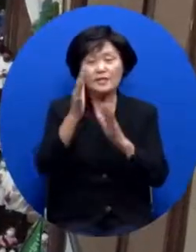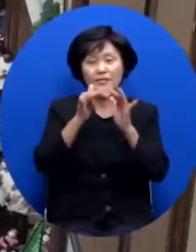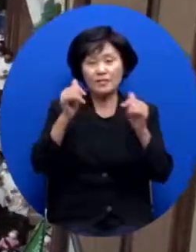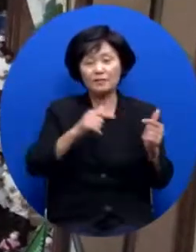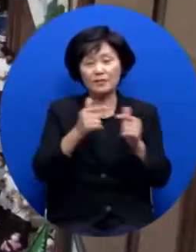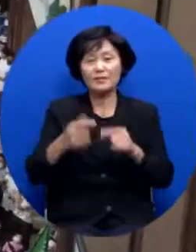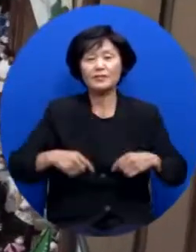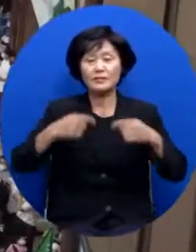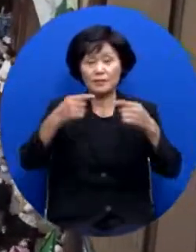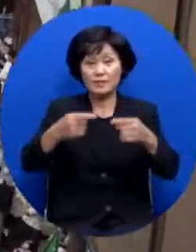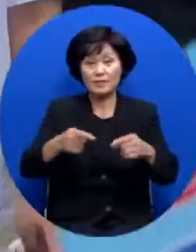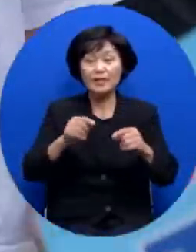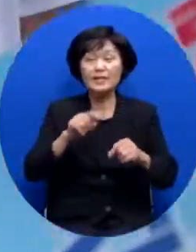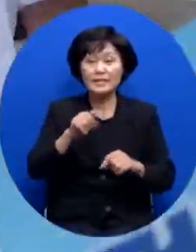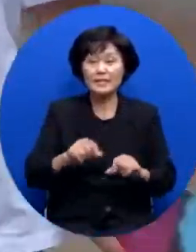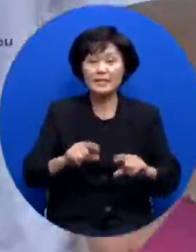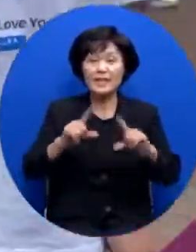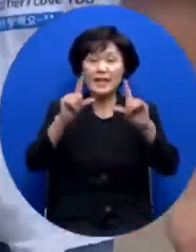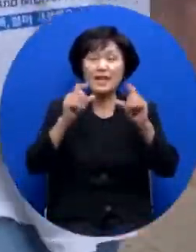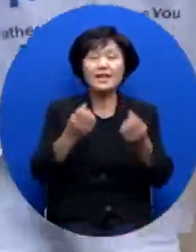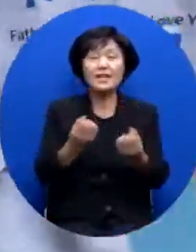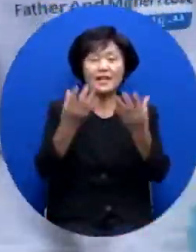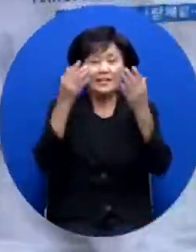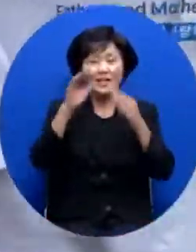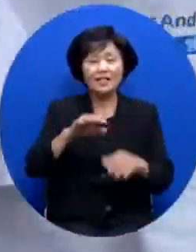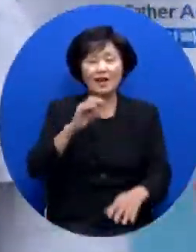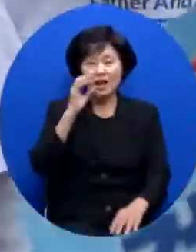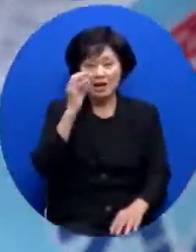참석한 이날 행사는 건전한 성문화 정착을